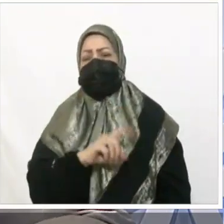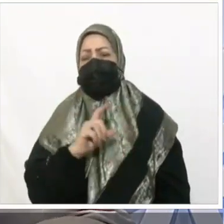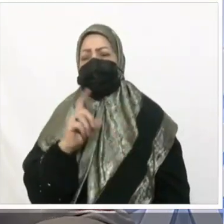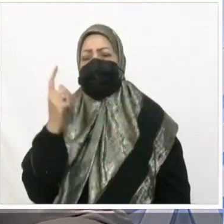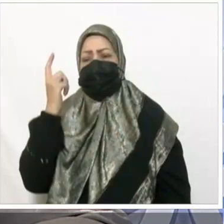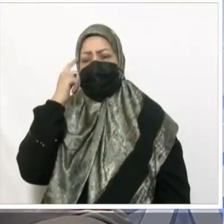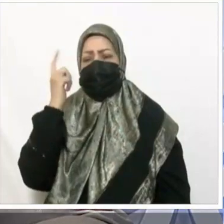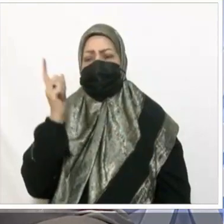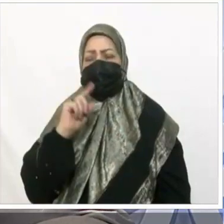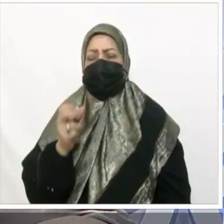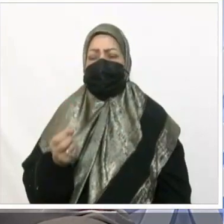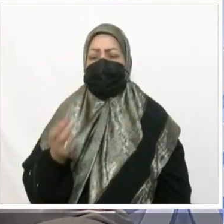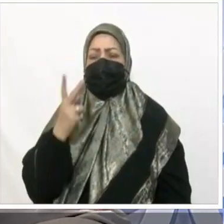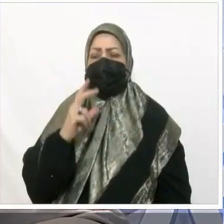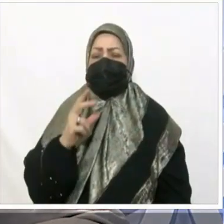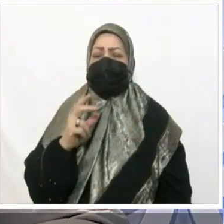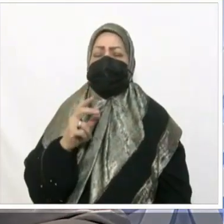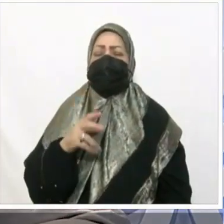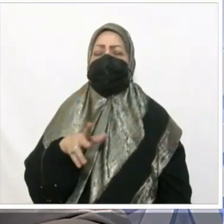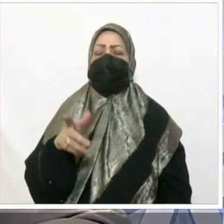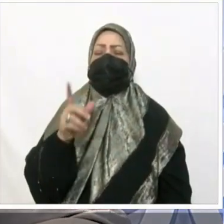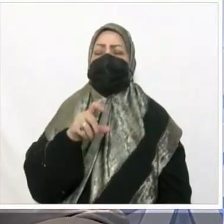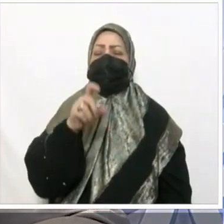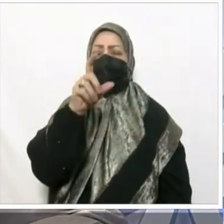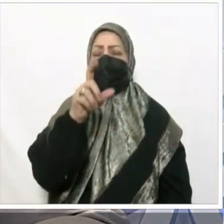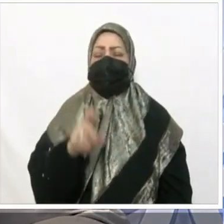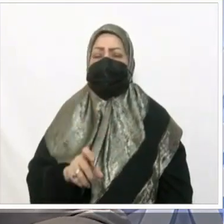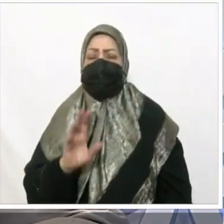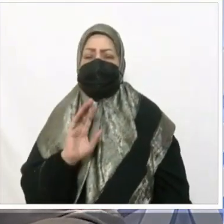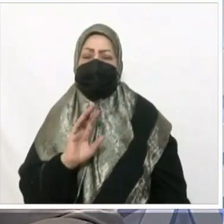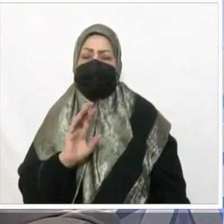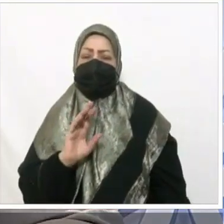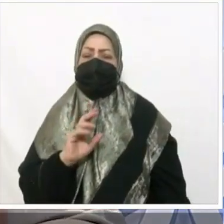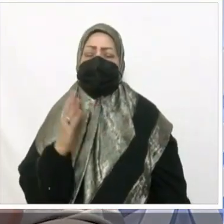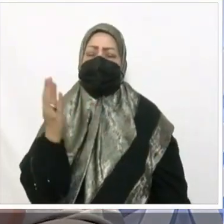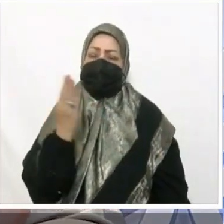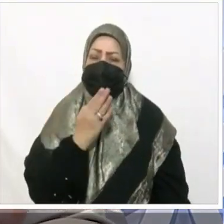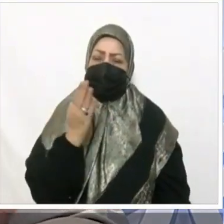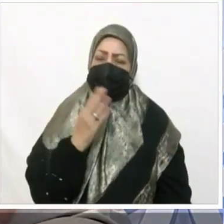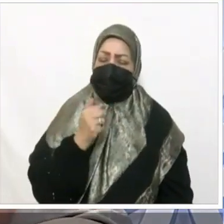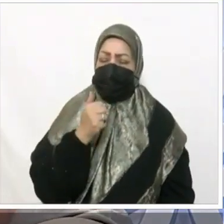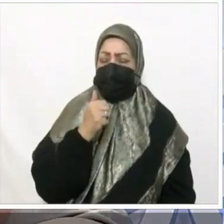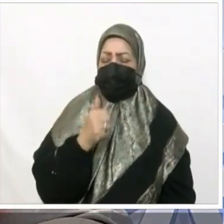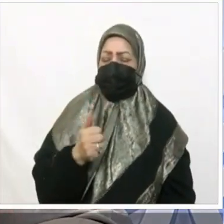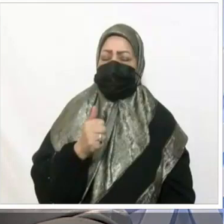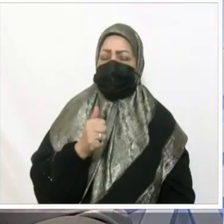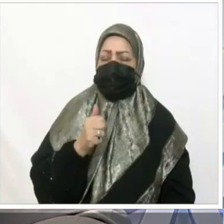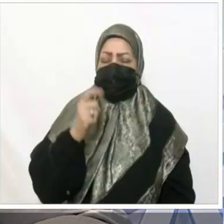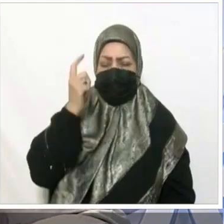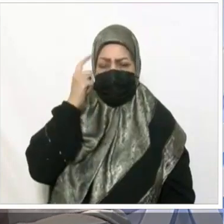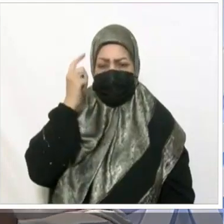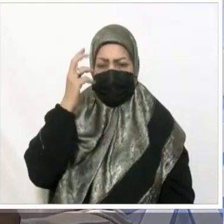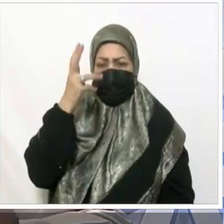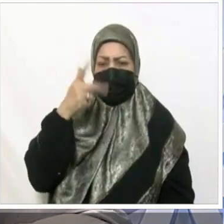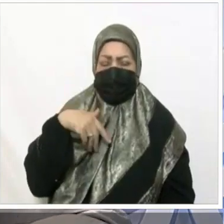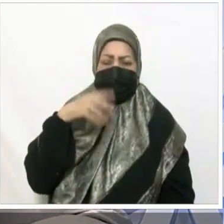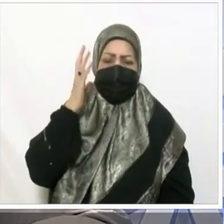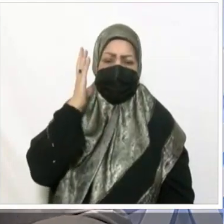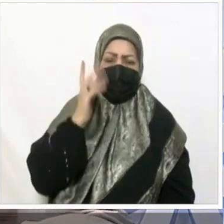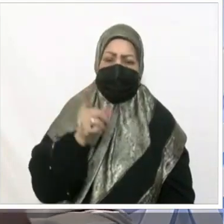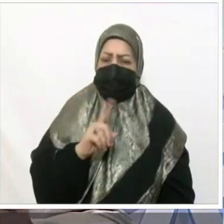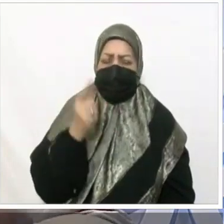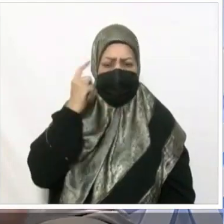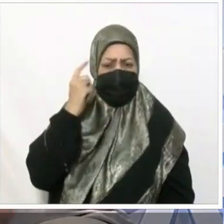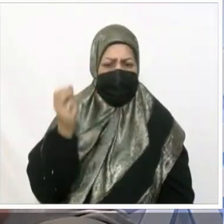المشايخ هو أهل للإفتاء. المسألة رأي منفكة تماما. والواجب على كل إنسان ليس من